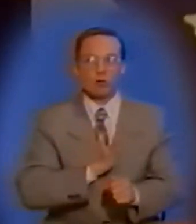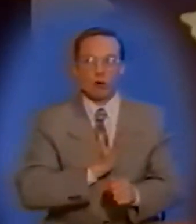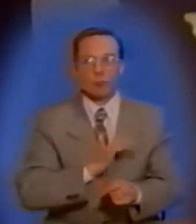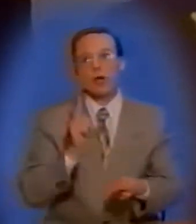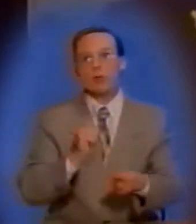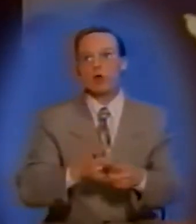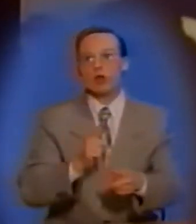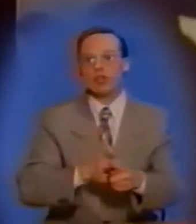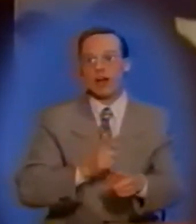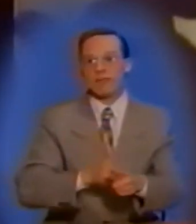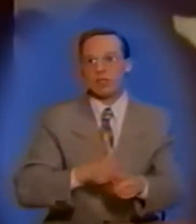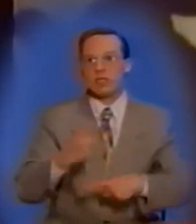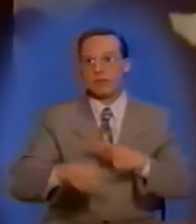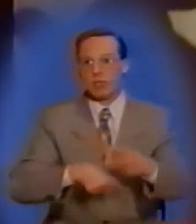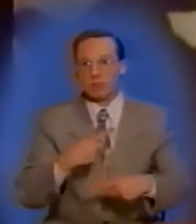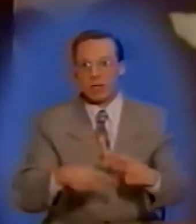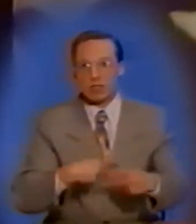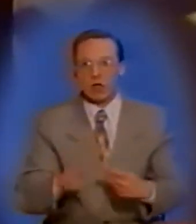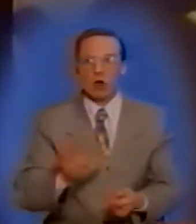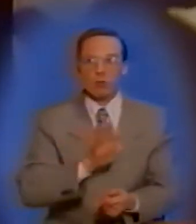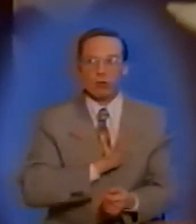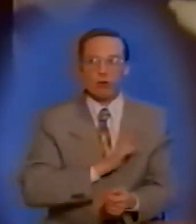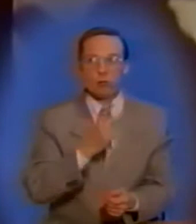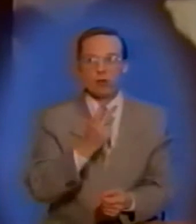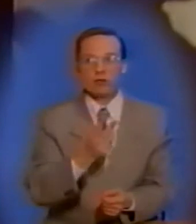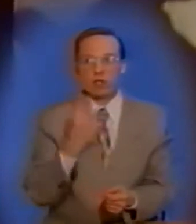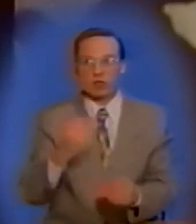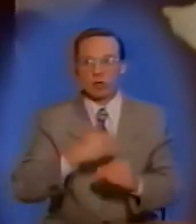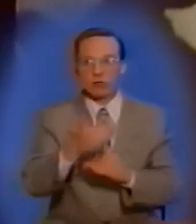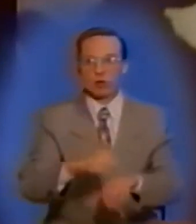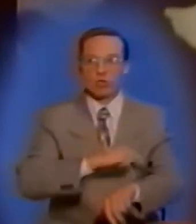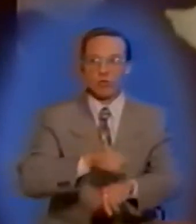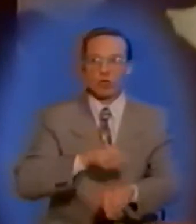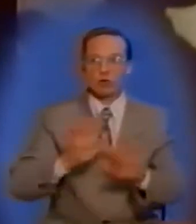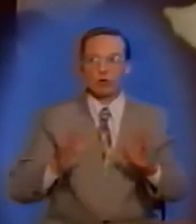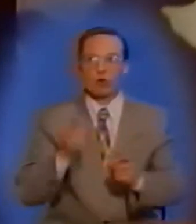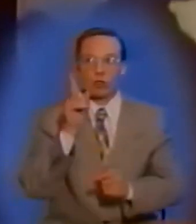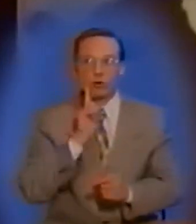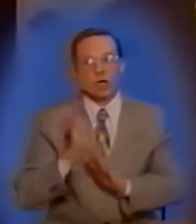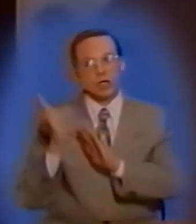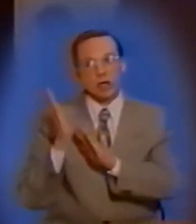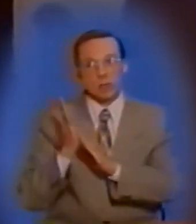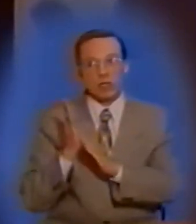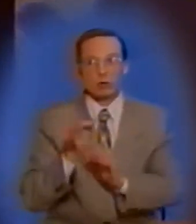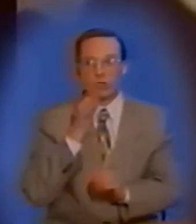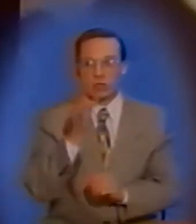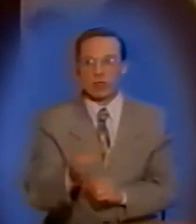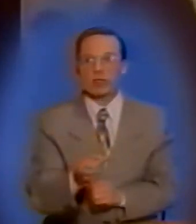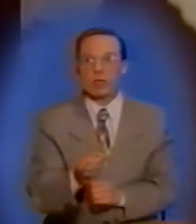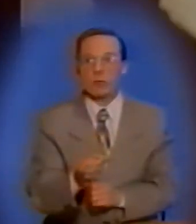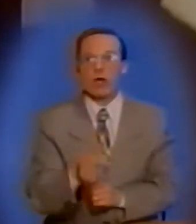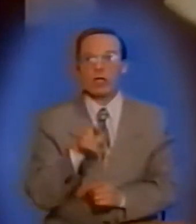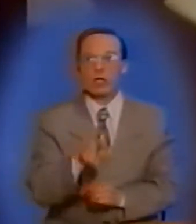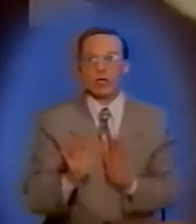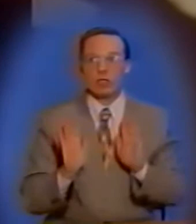pornografinis filmas, sakykime, ar ne, buvo ten, būdavo po 24 valandos, ten kokie nors labanaktukai, sakėjau, ar ne, ir jie